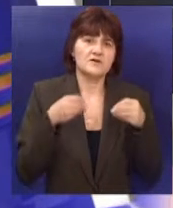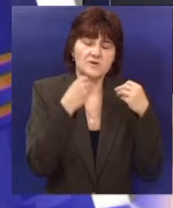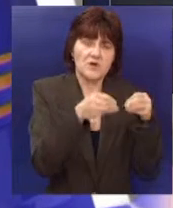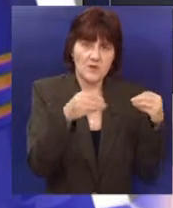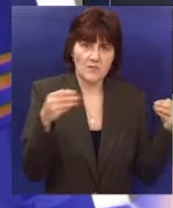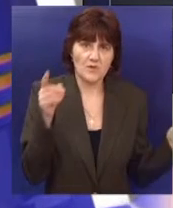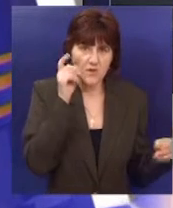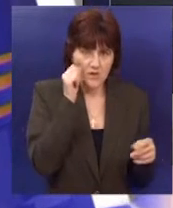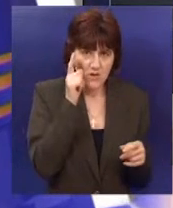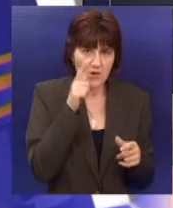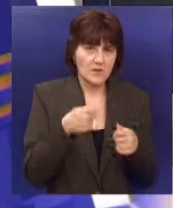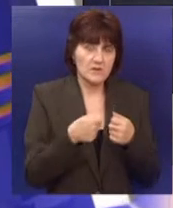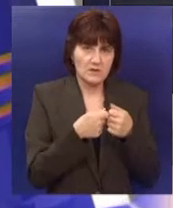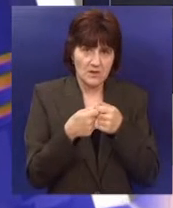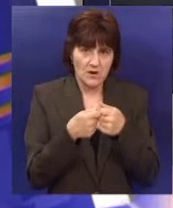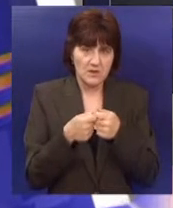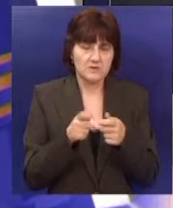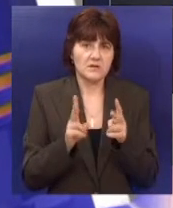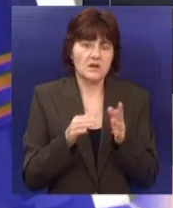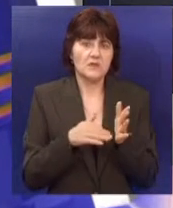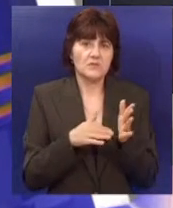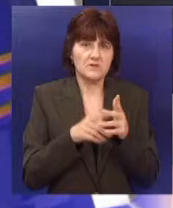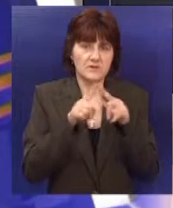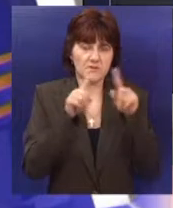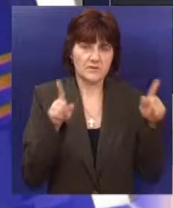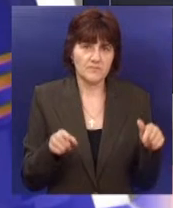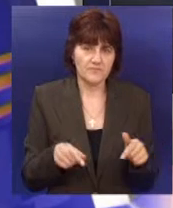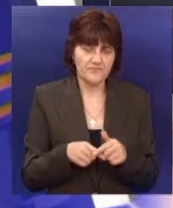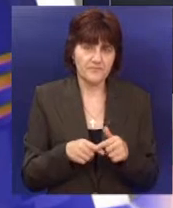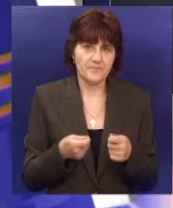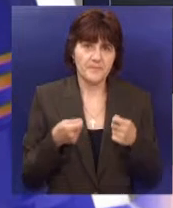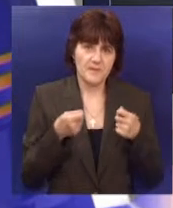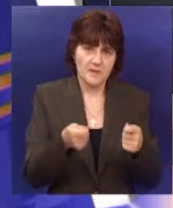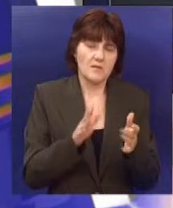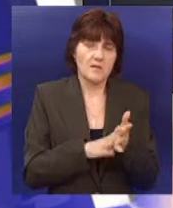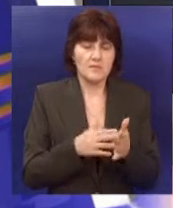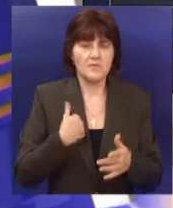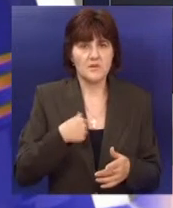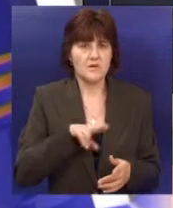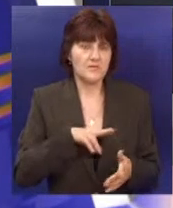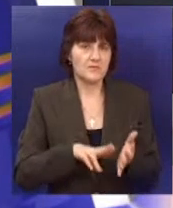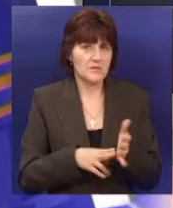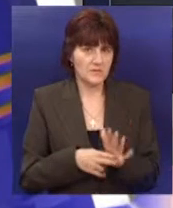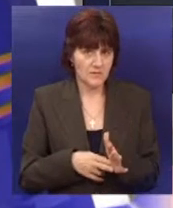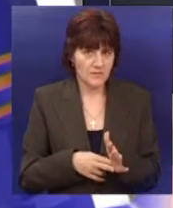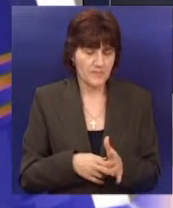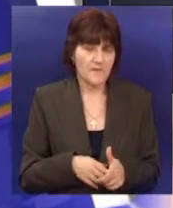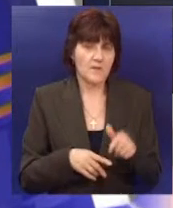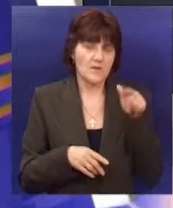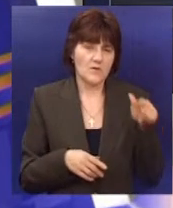cilju obuke građana i predstavnika određenih organizacija za podnošenje pritužbi Kancelariji poverenika za zaštitu